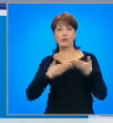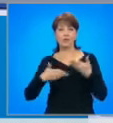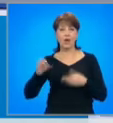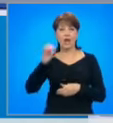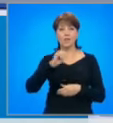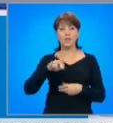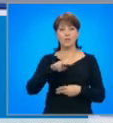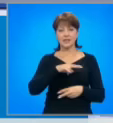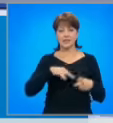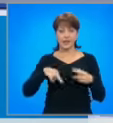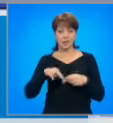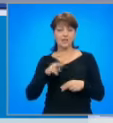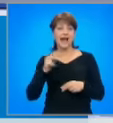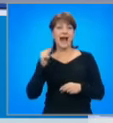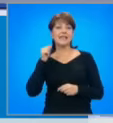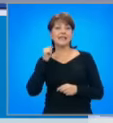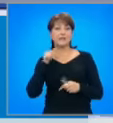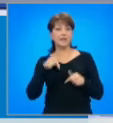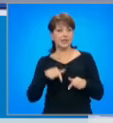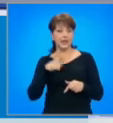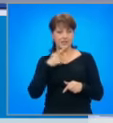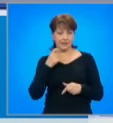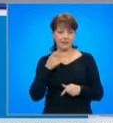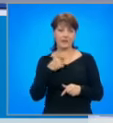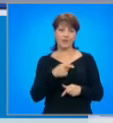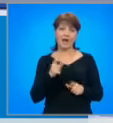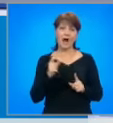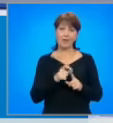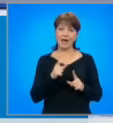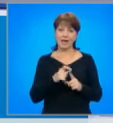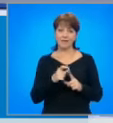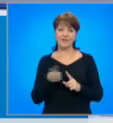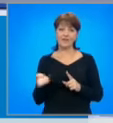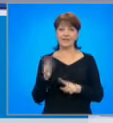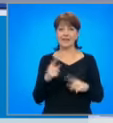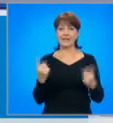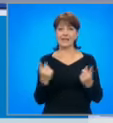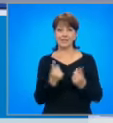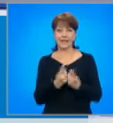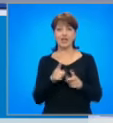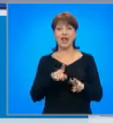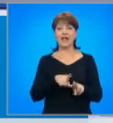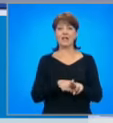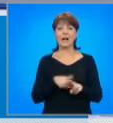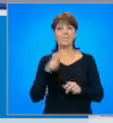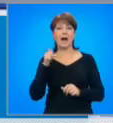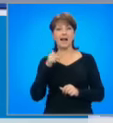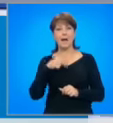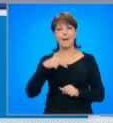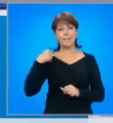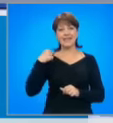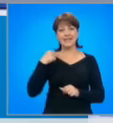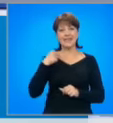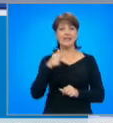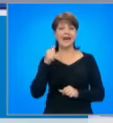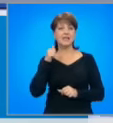комисия и Азербайджан през юли тази година. Това обяви президентът Румен Радев след среща със своя колега Илхам Алиев, президентът на